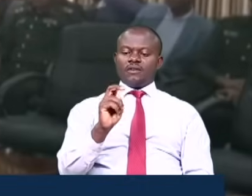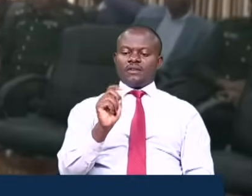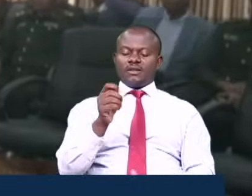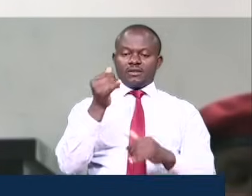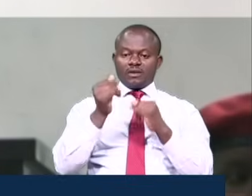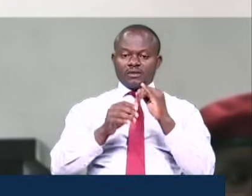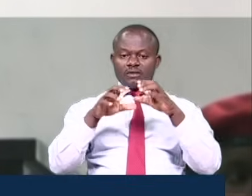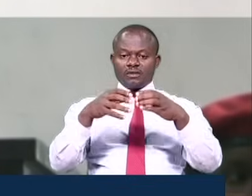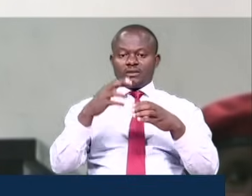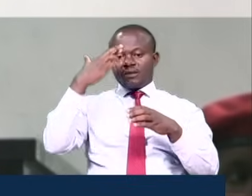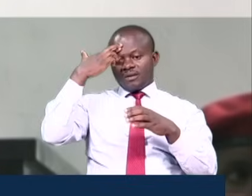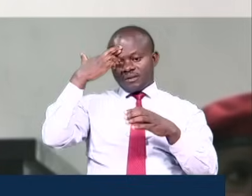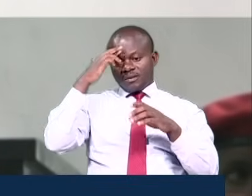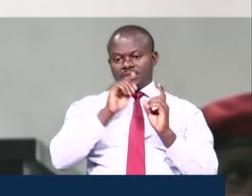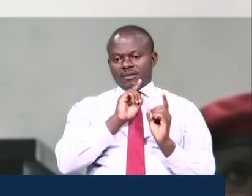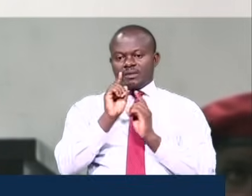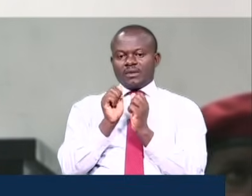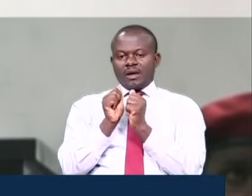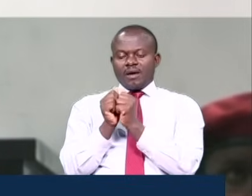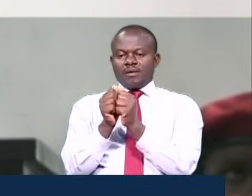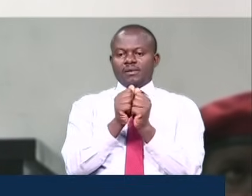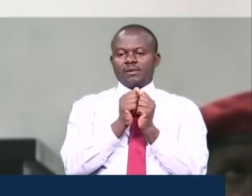iki cyiciro yibukije abasirikare n'abapolisi